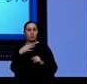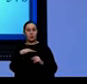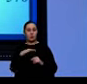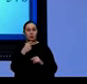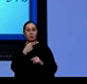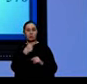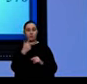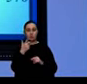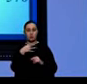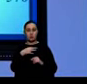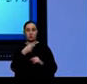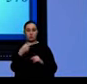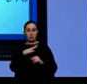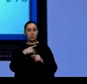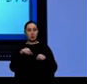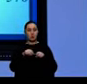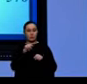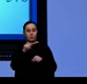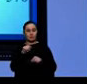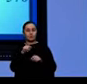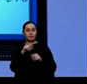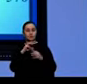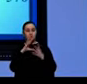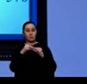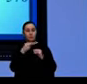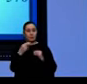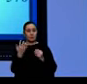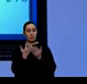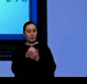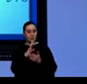edi. Sizda ham aynan shunday natija chiqdimi?